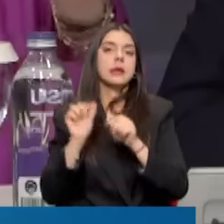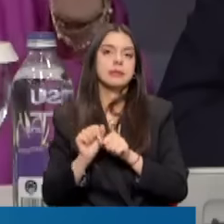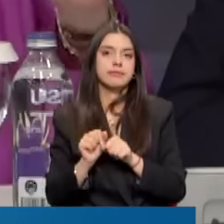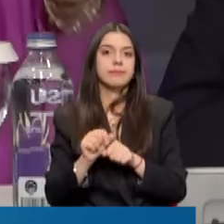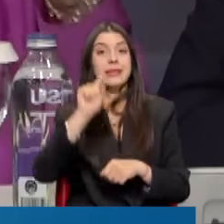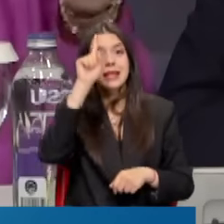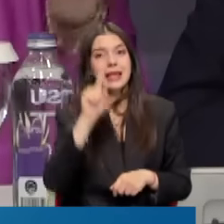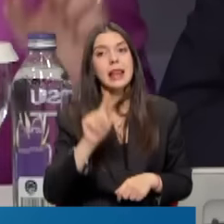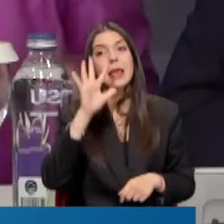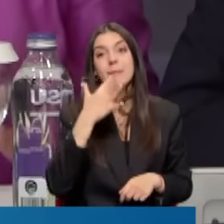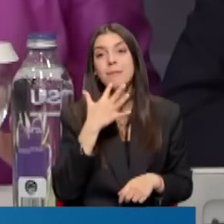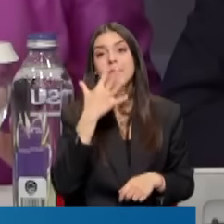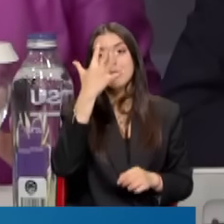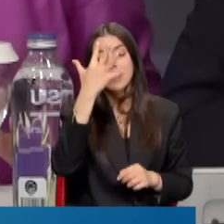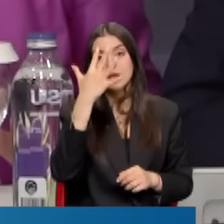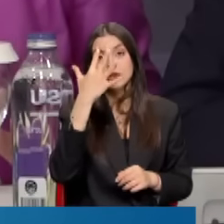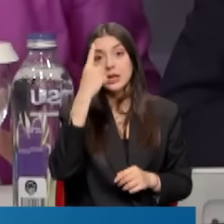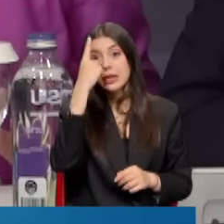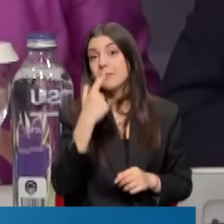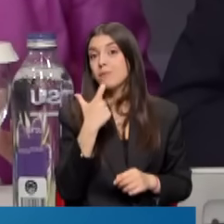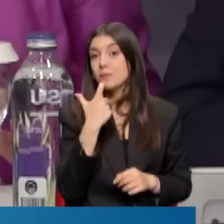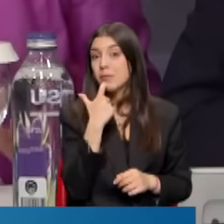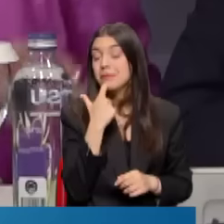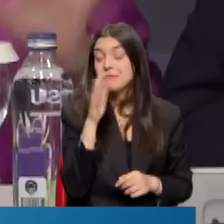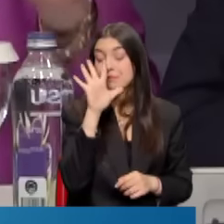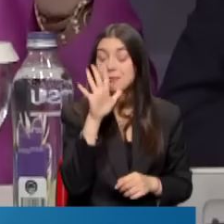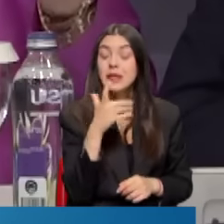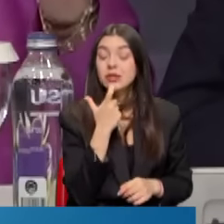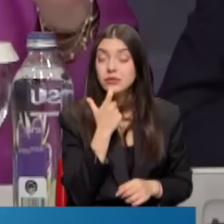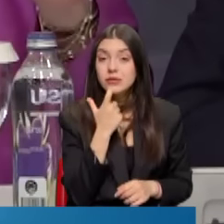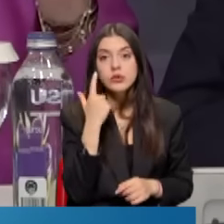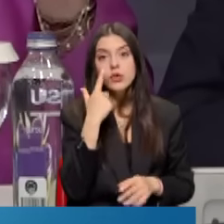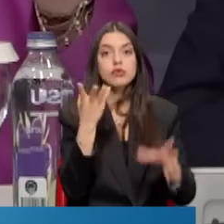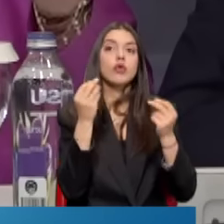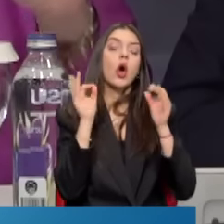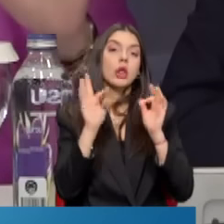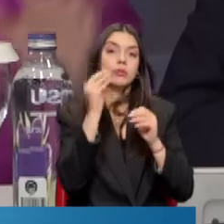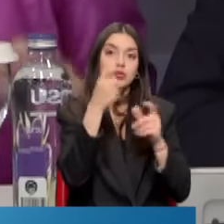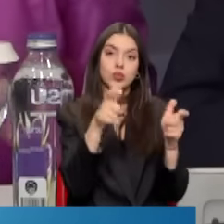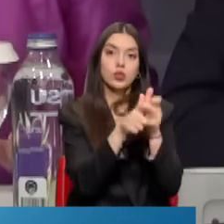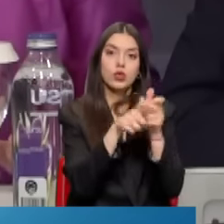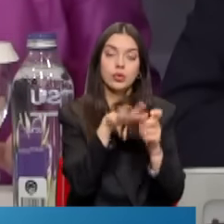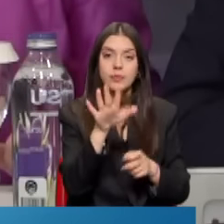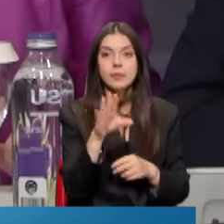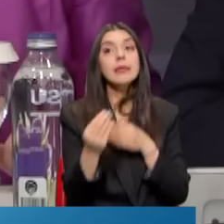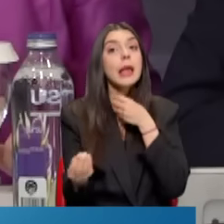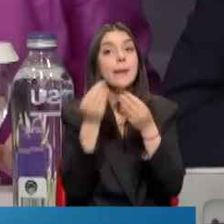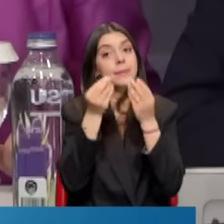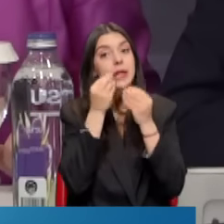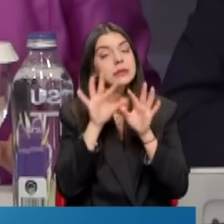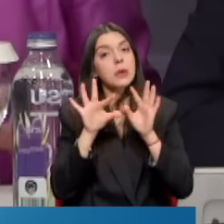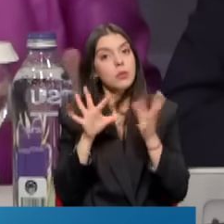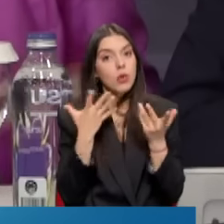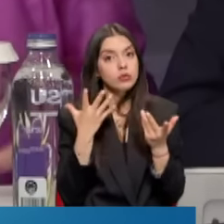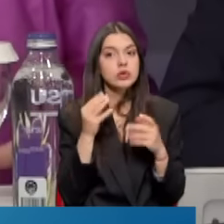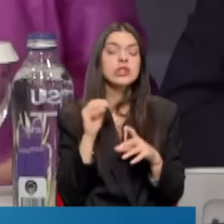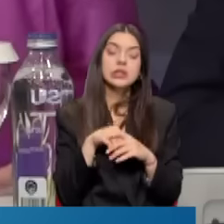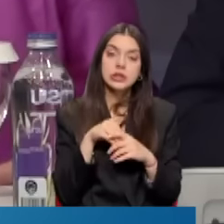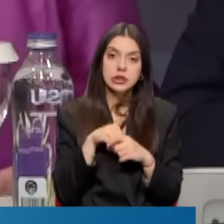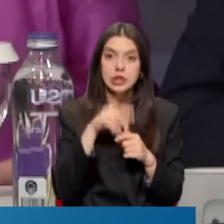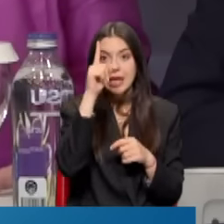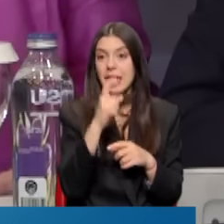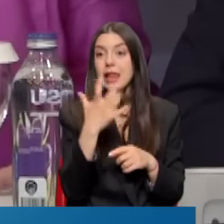ilk 5 yaş son derece önemli çocuk yaş grubunda Eee beslenme bozukluğu açısından